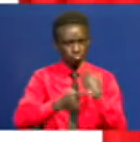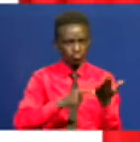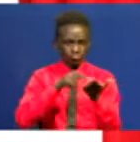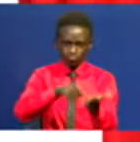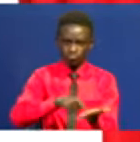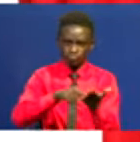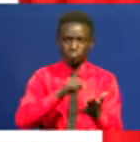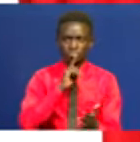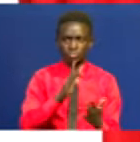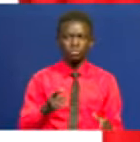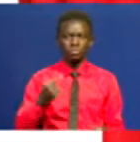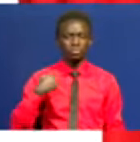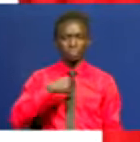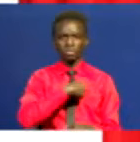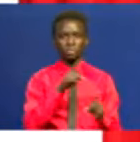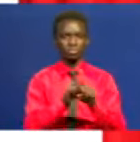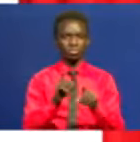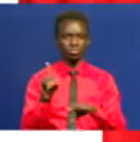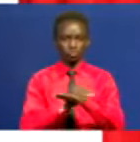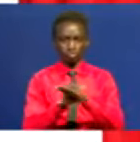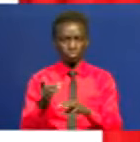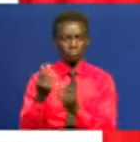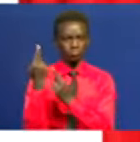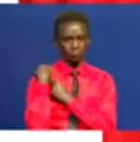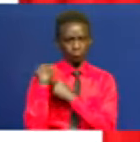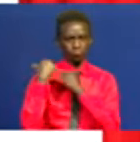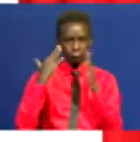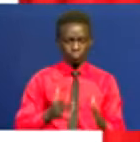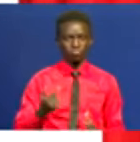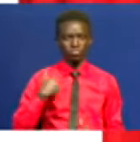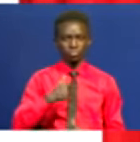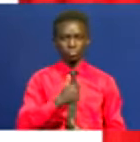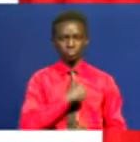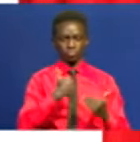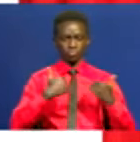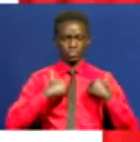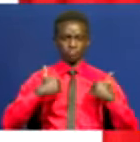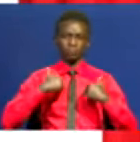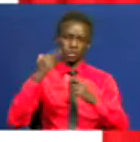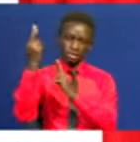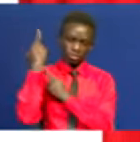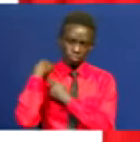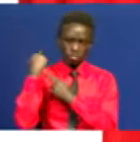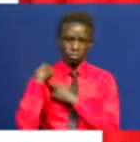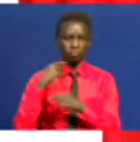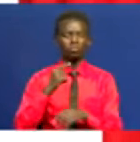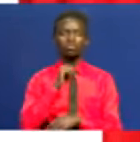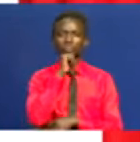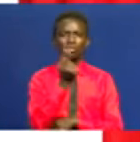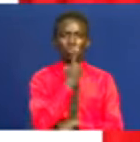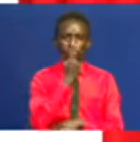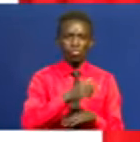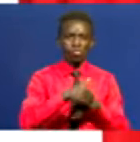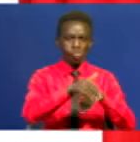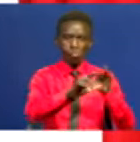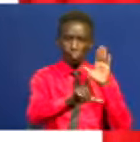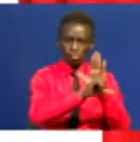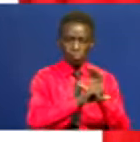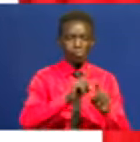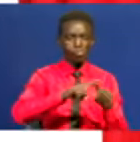are obliged and not only legislated to develop